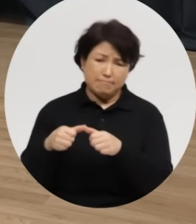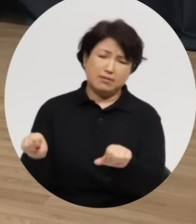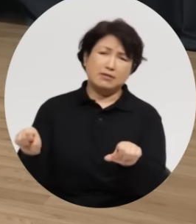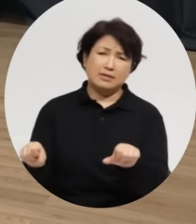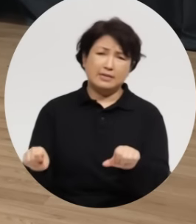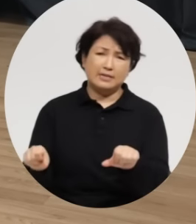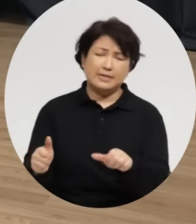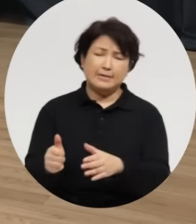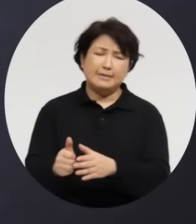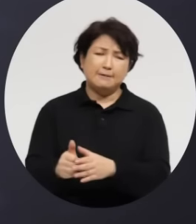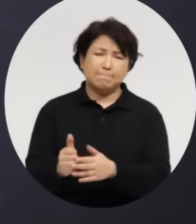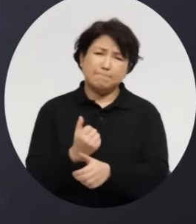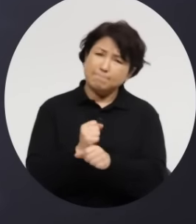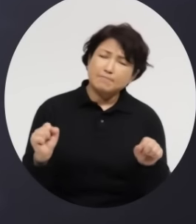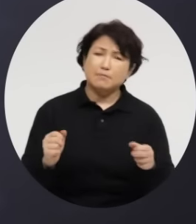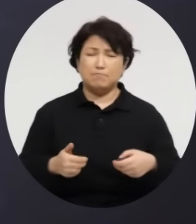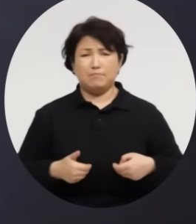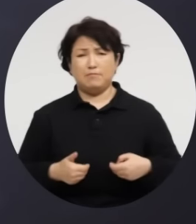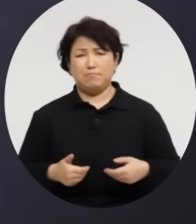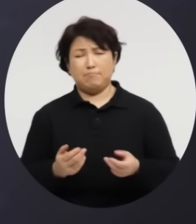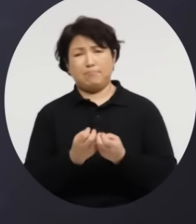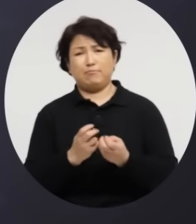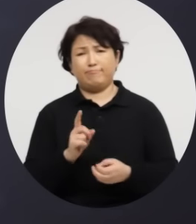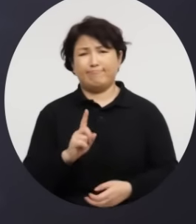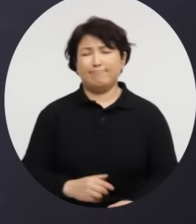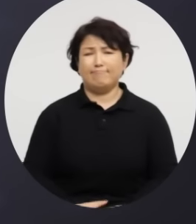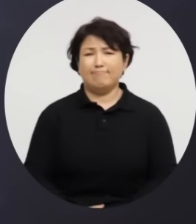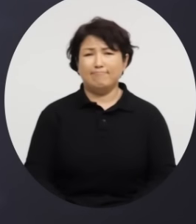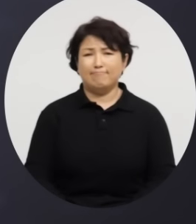싶습니다. 네.